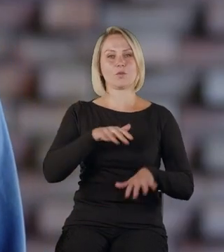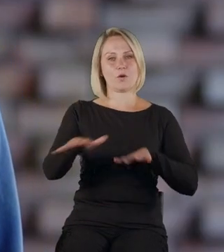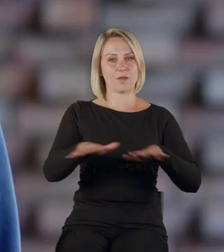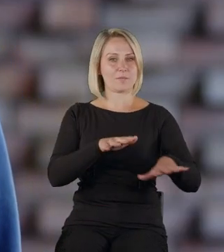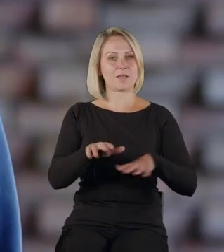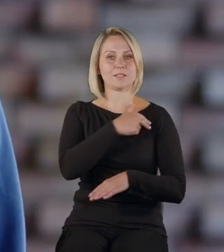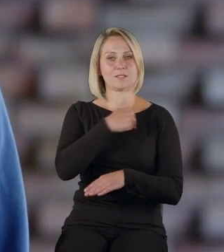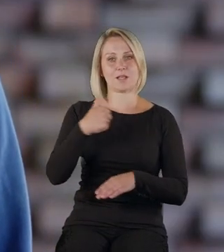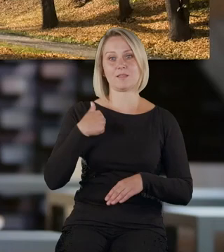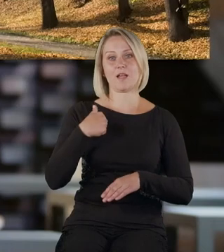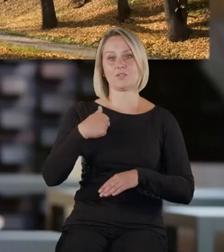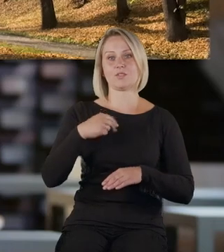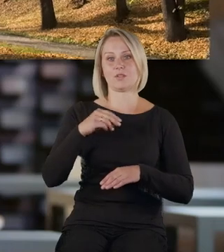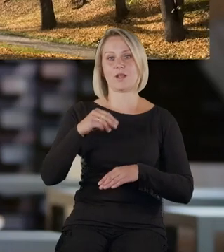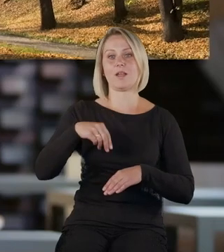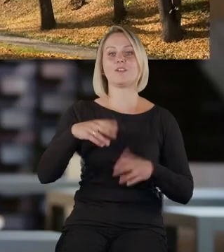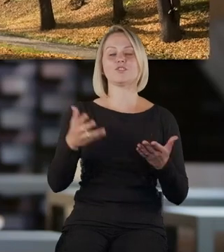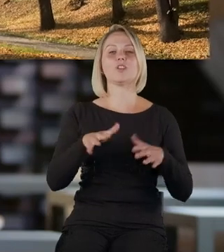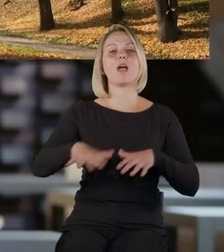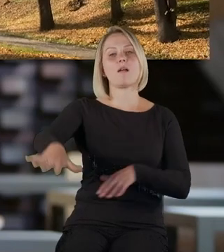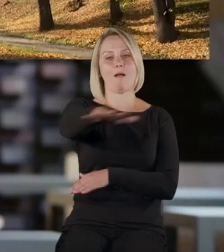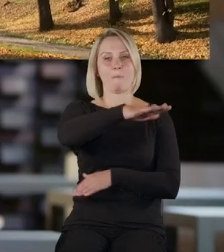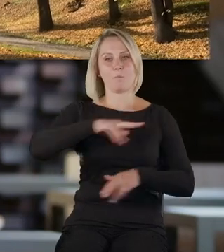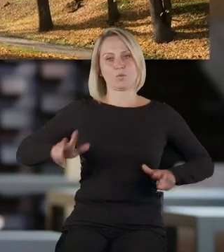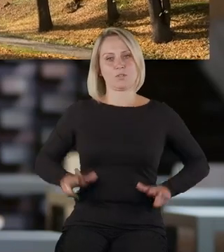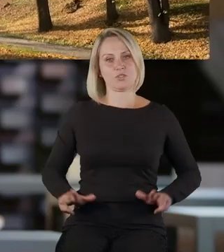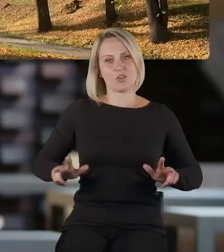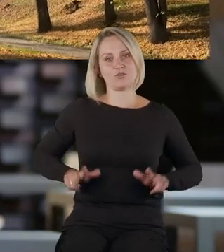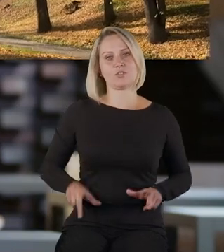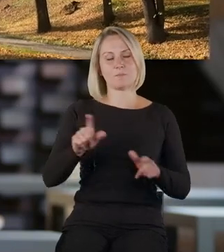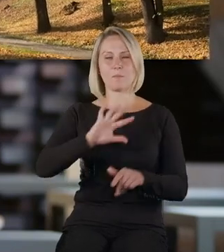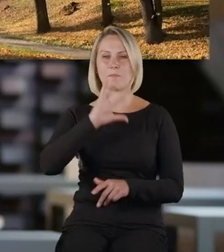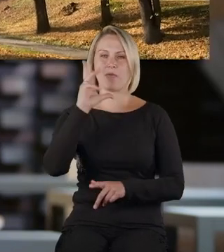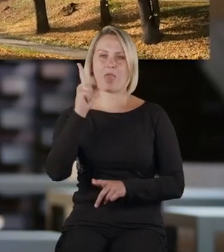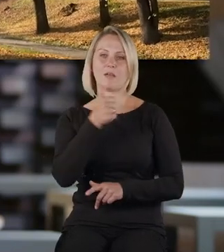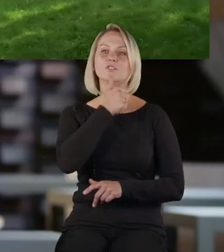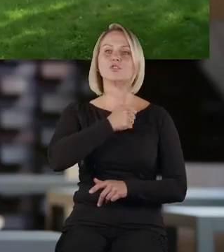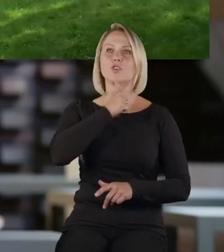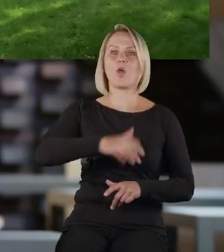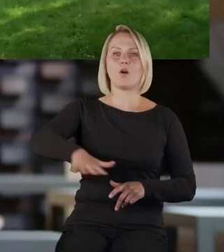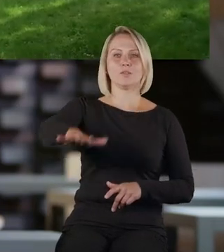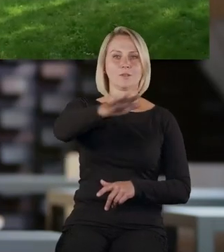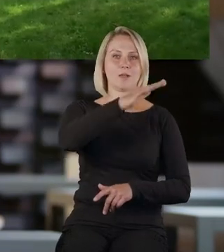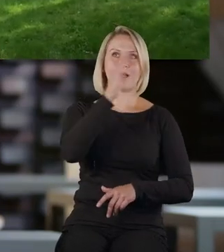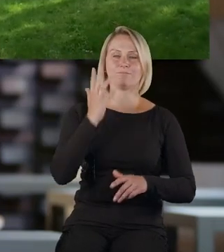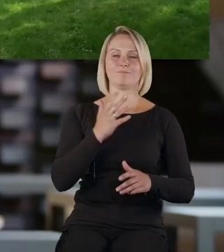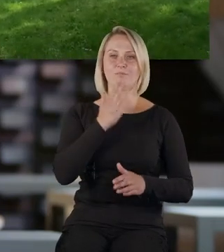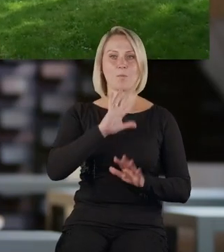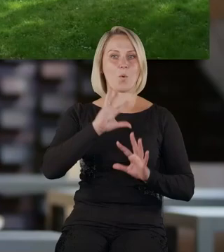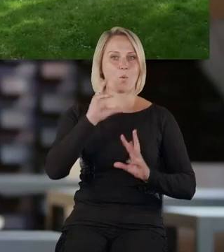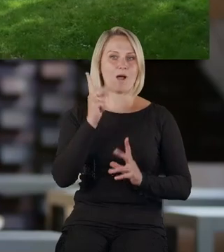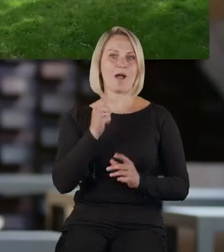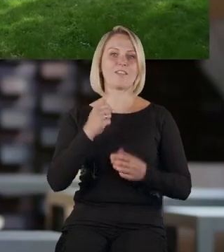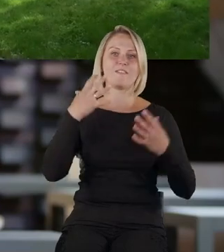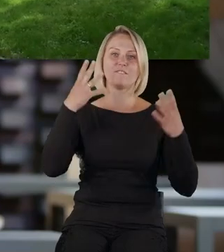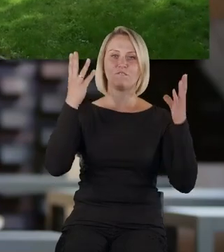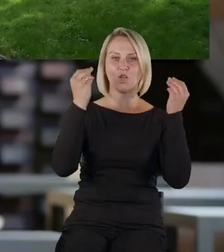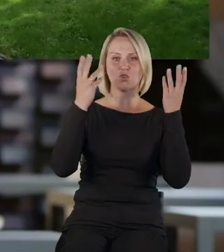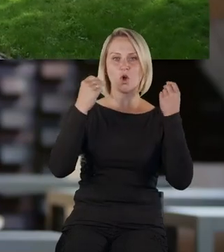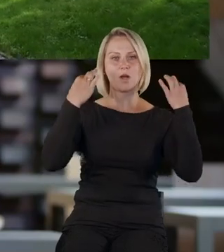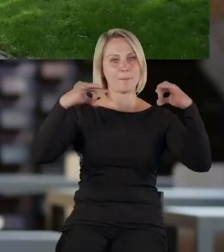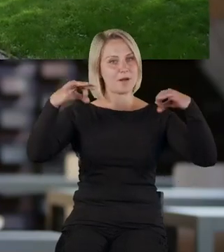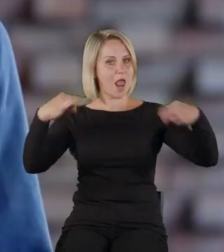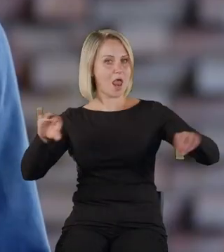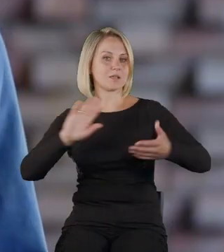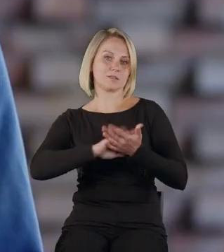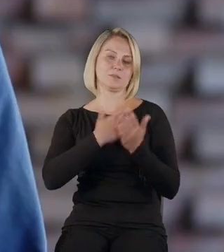naszej uczelni zdecydowanie jest kampus w Cieszynie. Piękna zielona przestrzeń jest idealną scenerią do wieczornego relaksu, na przykład